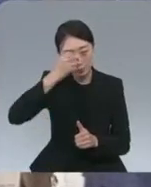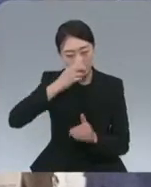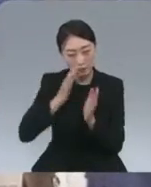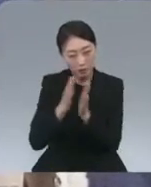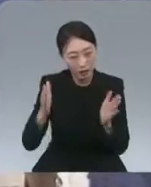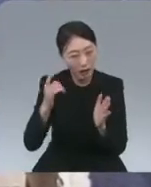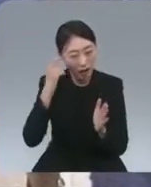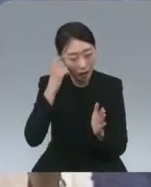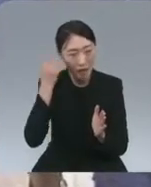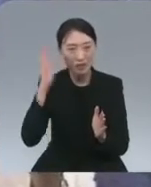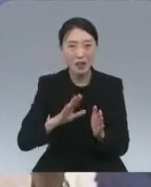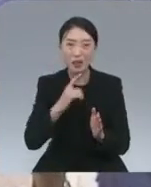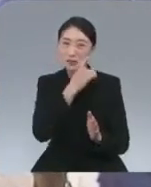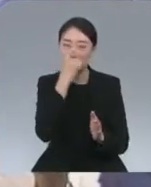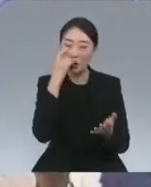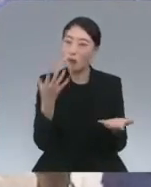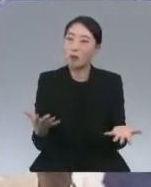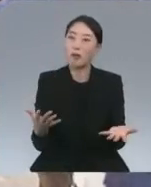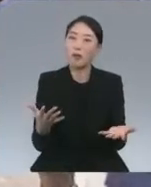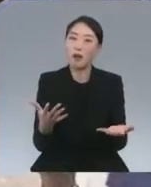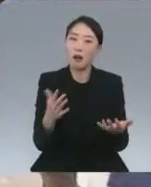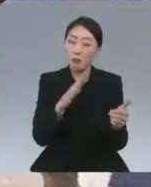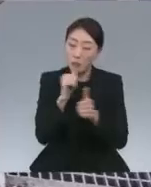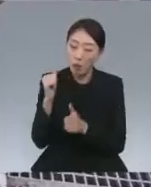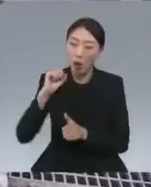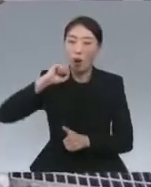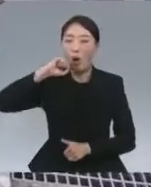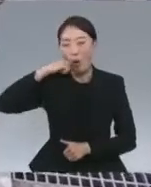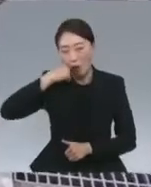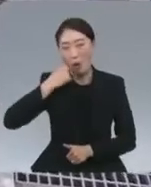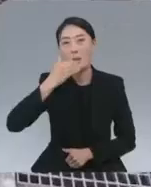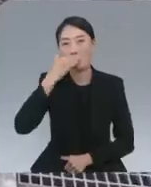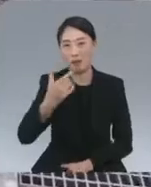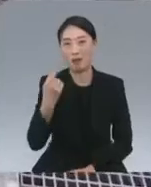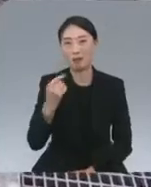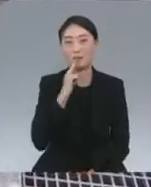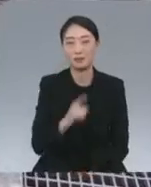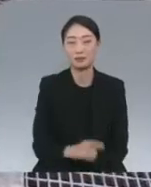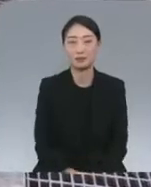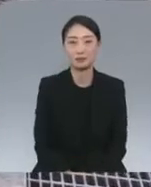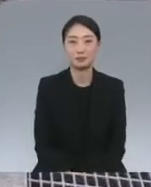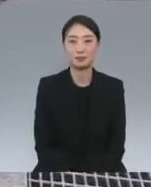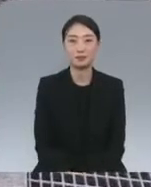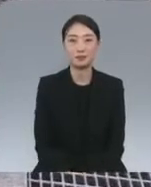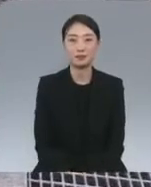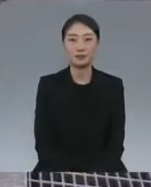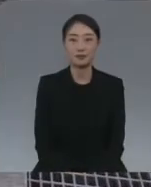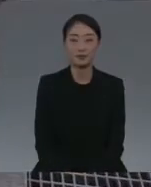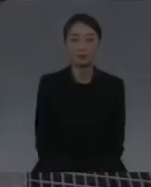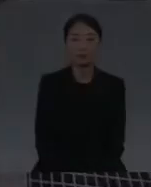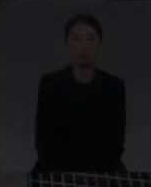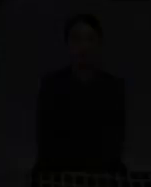appliquer avant la fin d'un procès d'autres dénoncent une violation de la convention des nations unies contre la torture